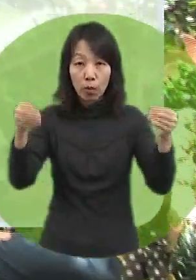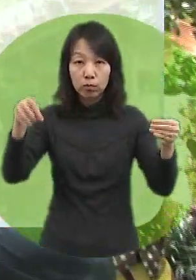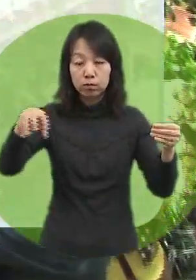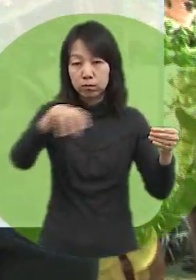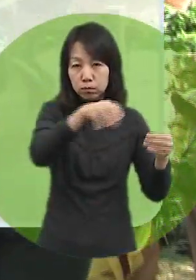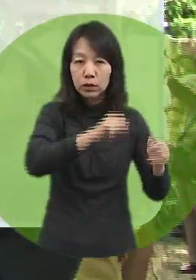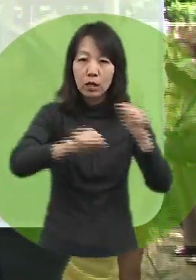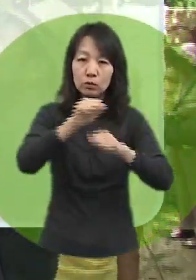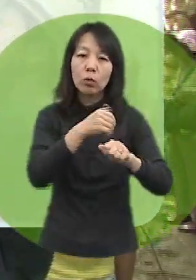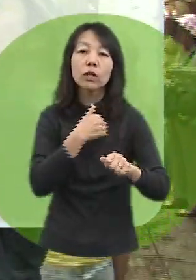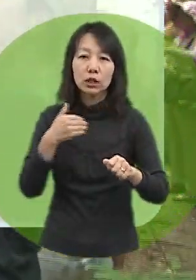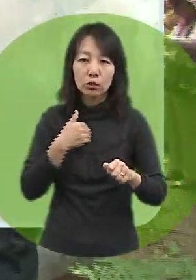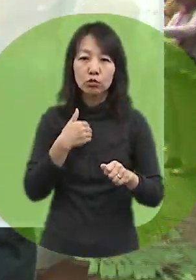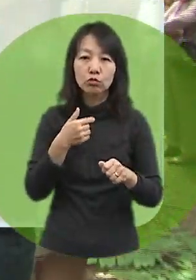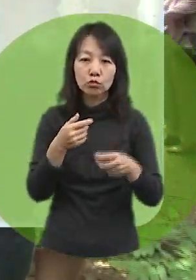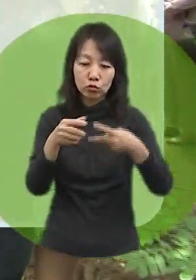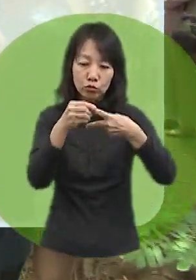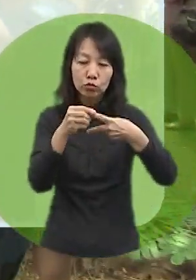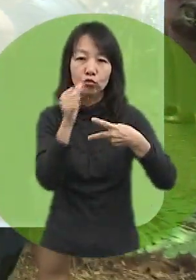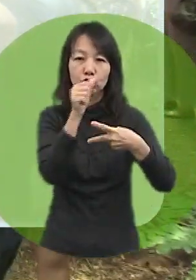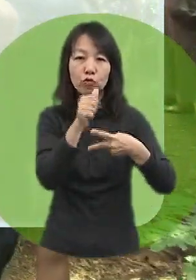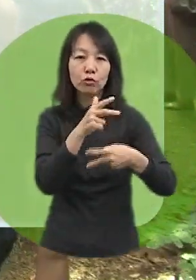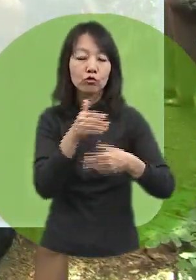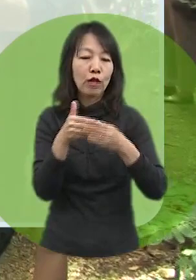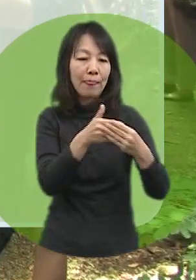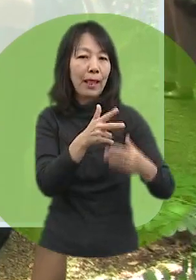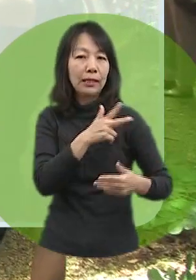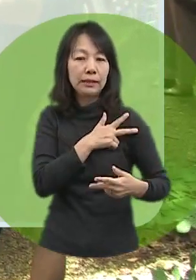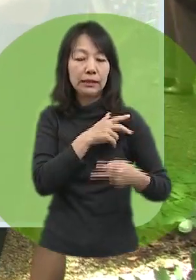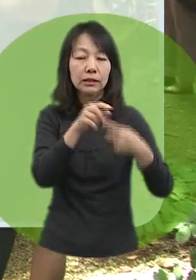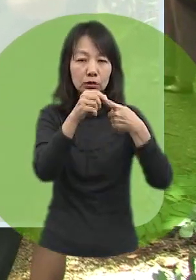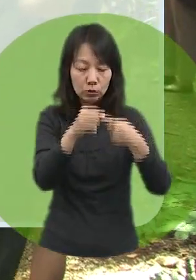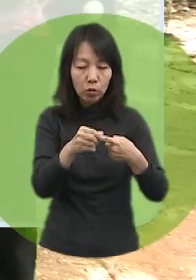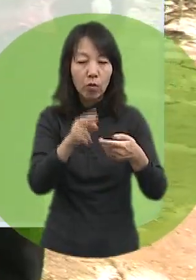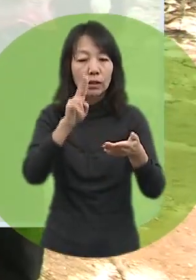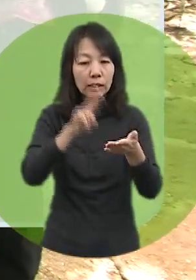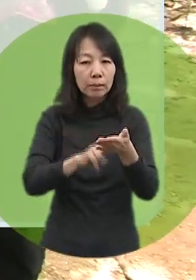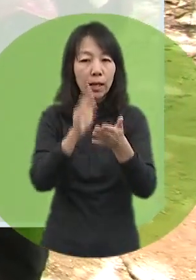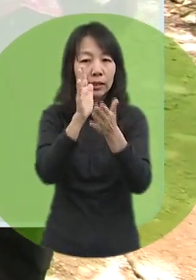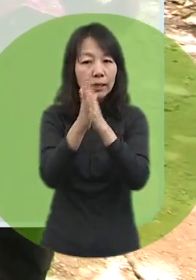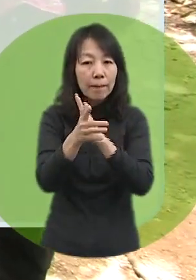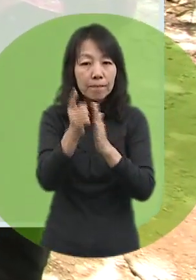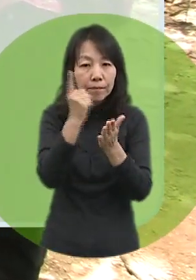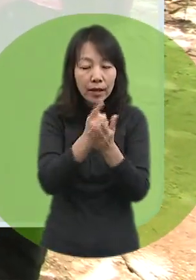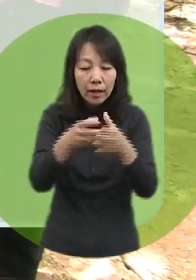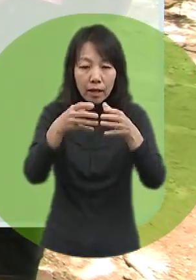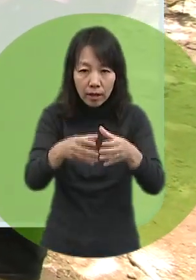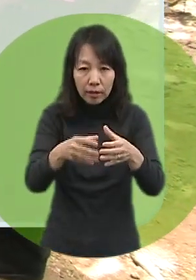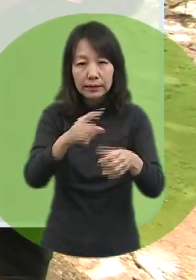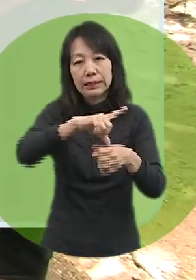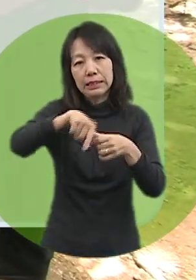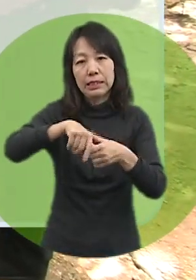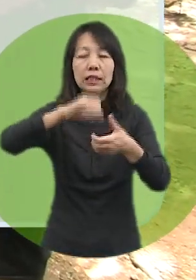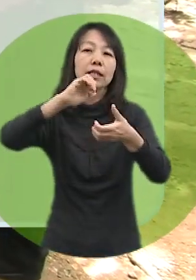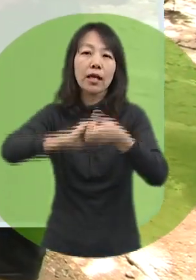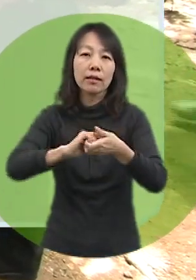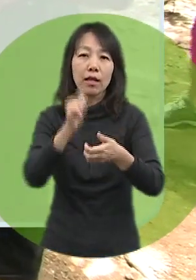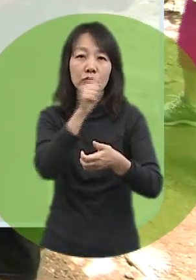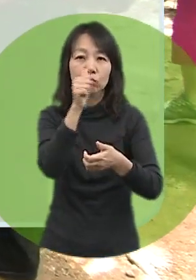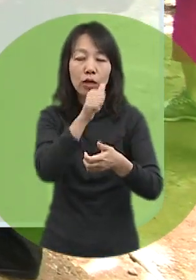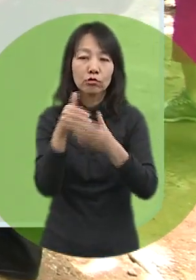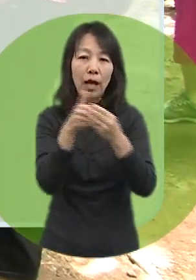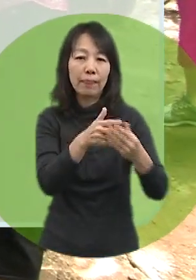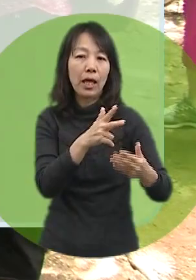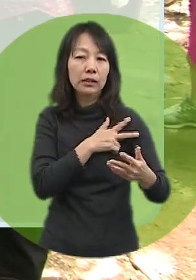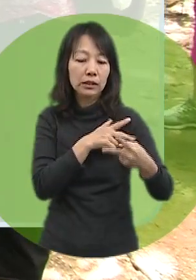躍できる通訳案内士と、決められた都道府県のみで活動できる地域限定通訳案内士があります